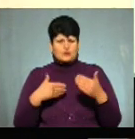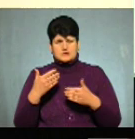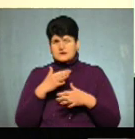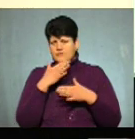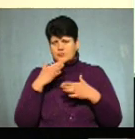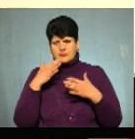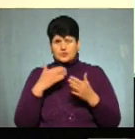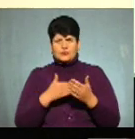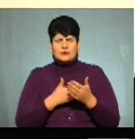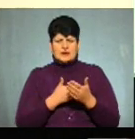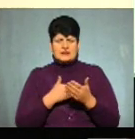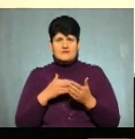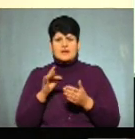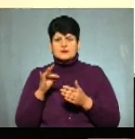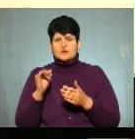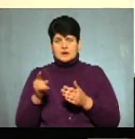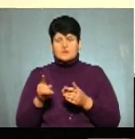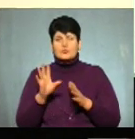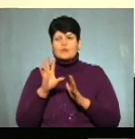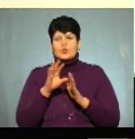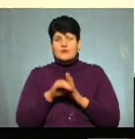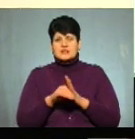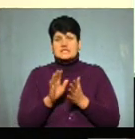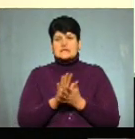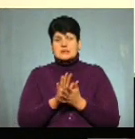інвесторів, навіть по впровадженню